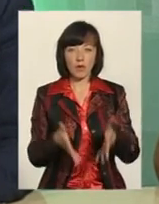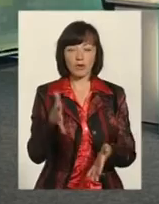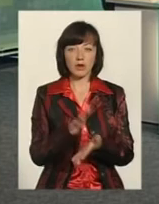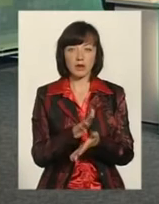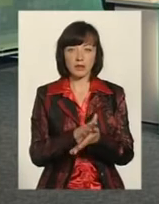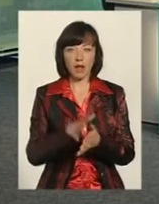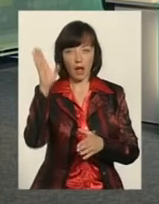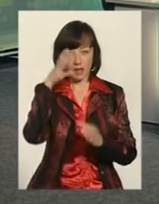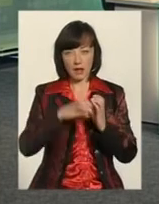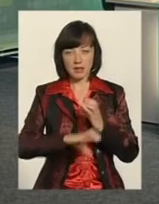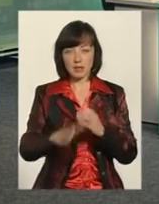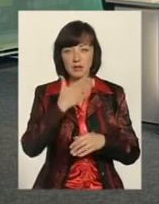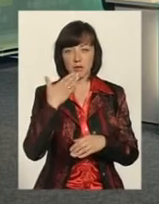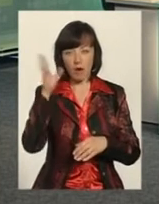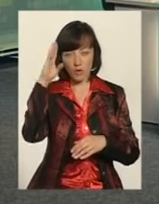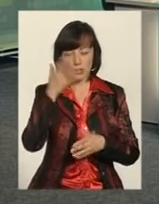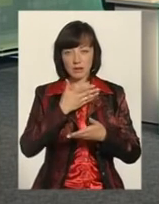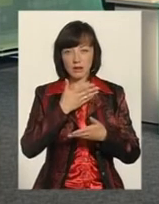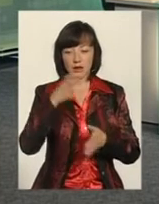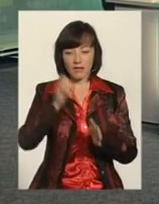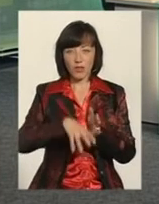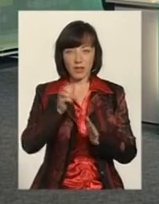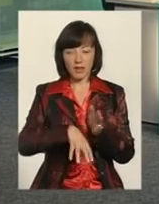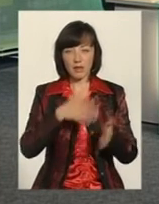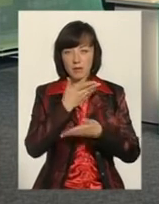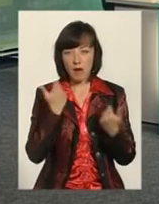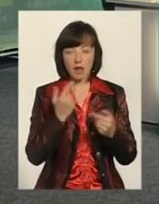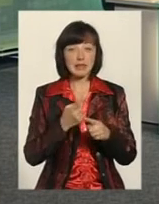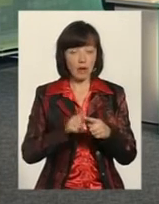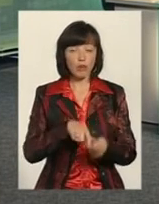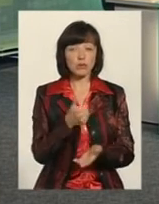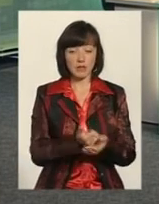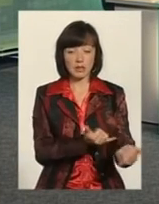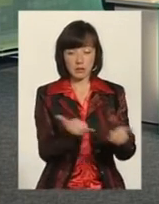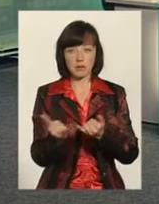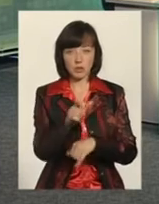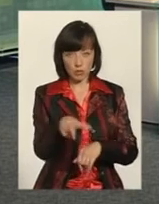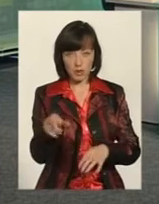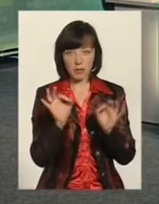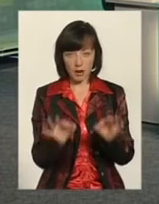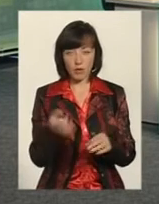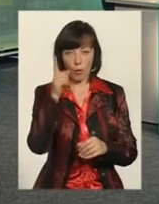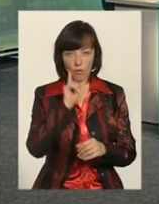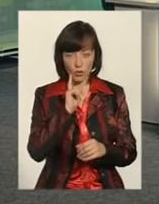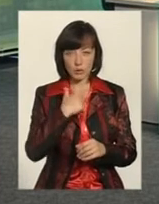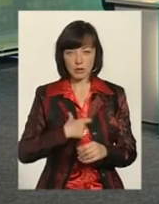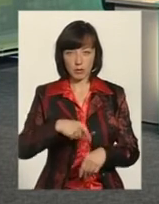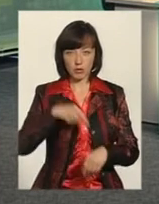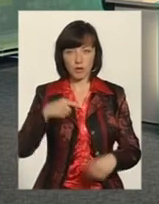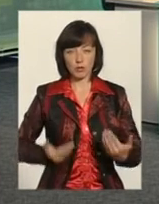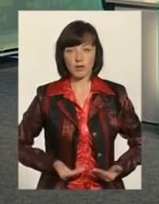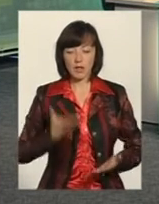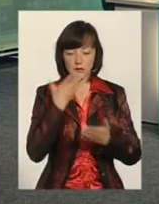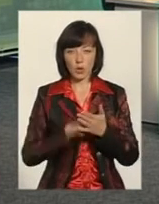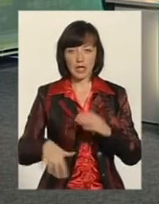грязюка, каналізації немає, водопроводу немає, а це основне тим, чим ми повинні забезпечити наших громадян, правильно? Вони мають комфортно проживати на